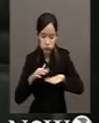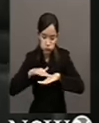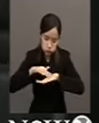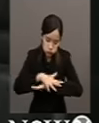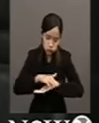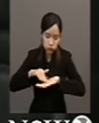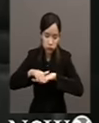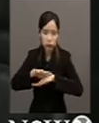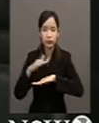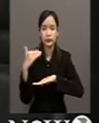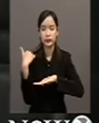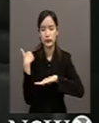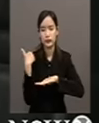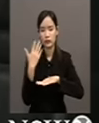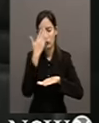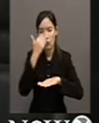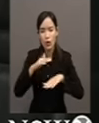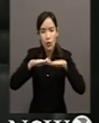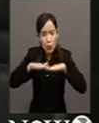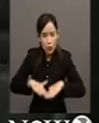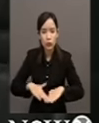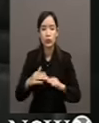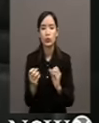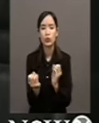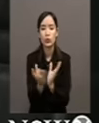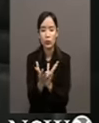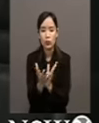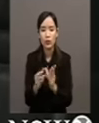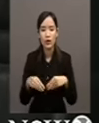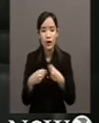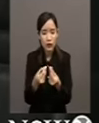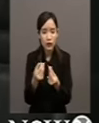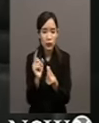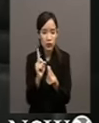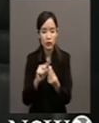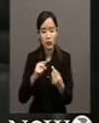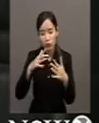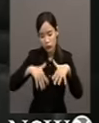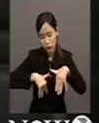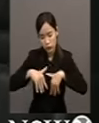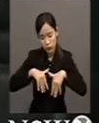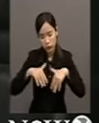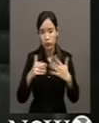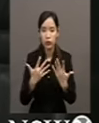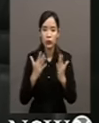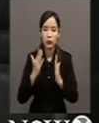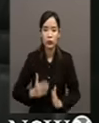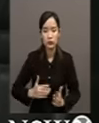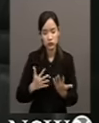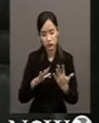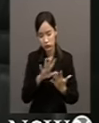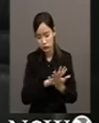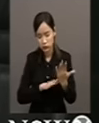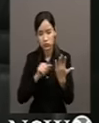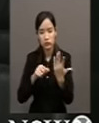กนะครับเพื่อลดผลกระทบให้กับพี่น้องชาวบ้านทั้งในแนวนอกคันกั้นน้